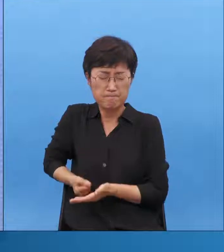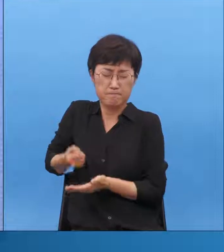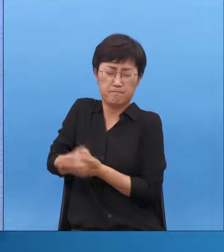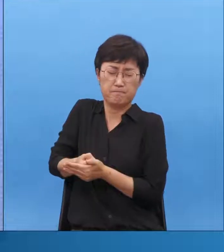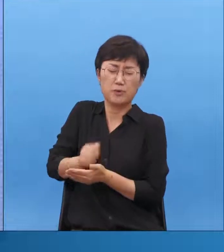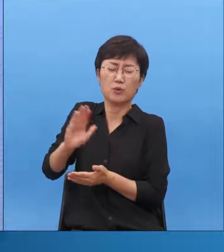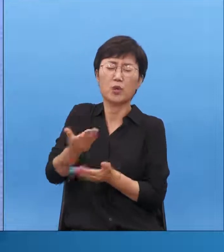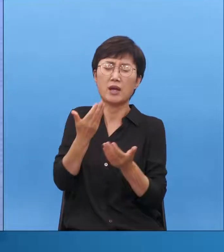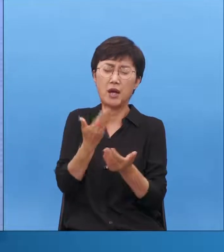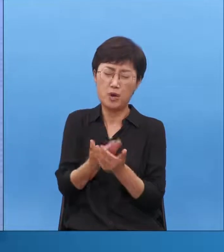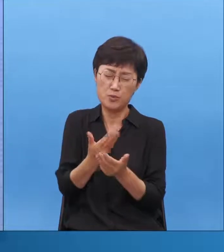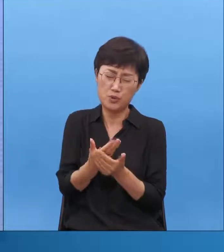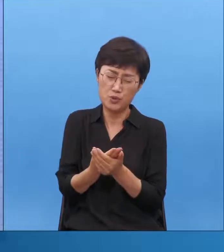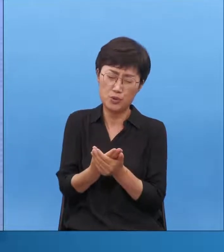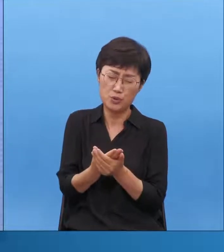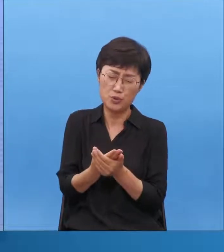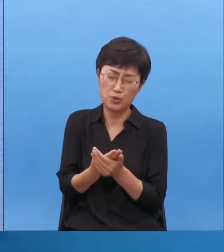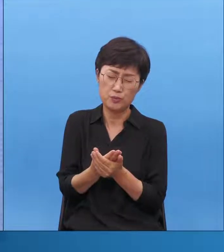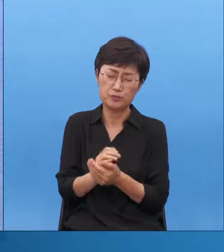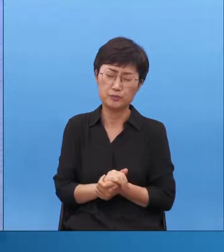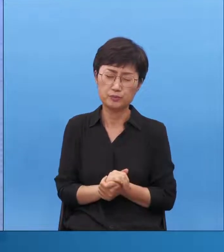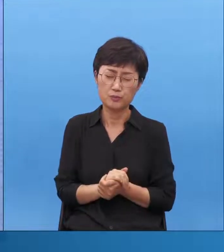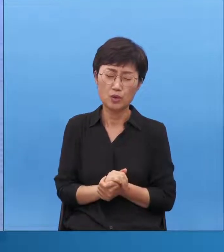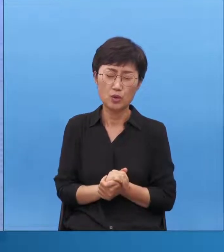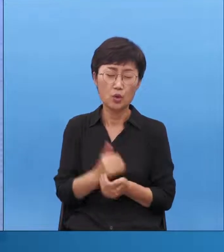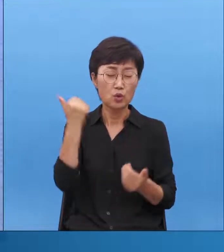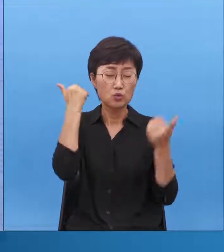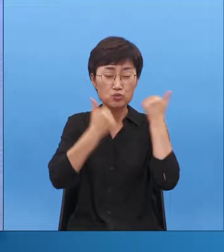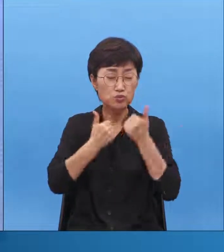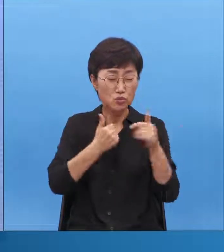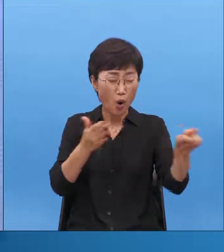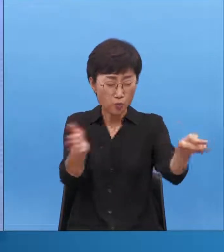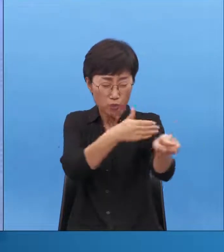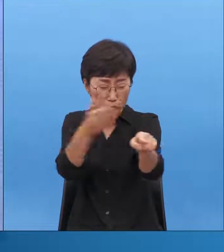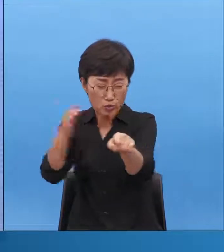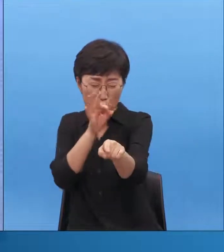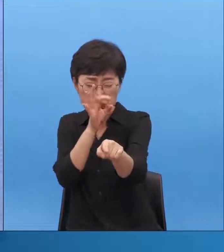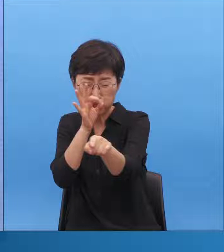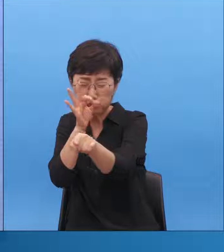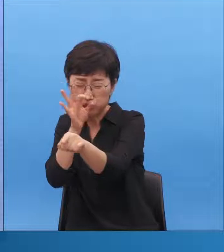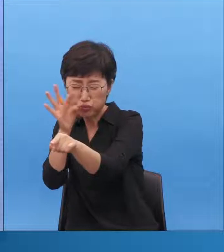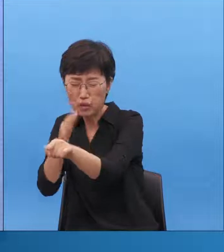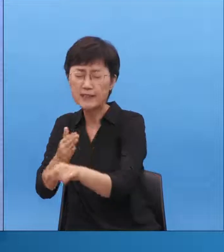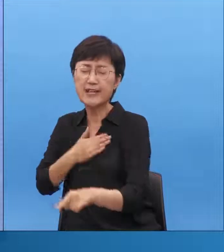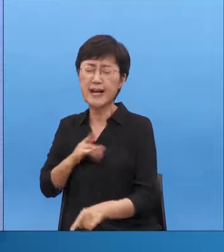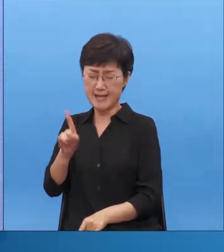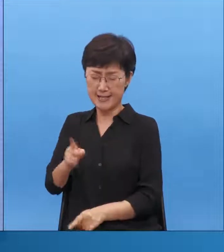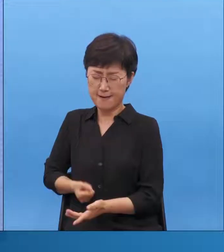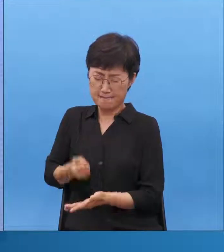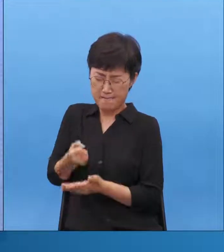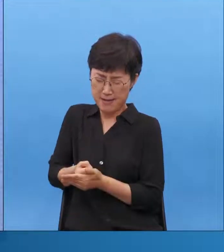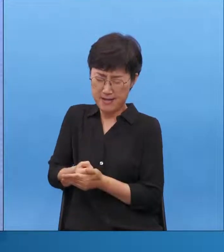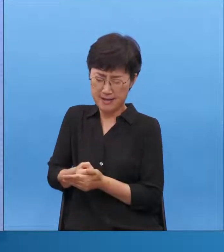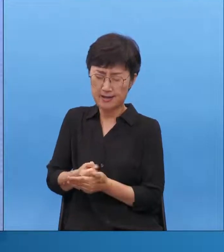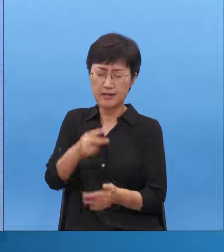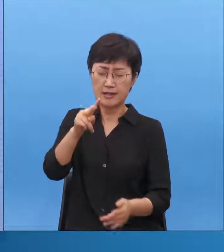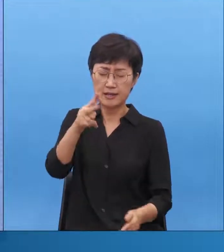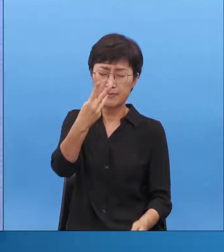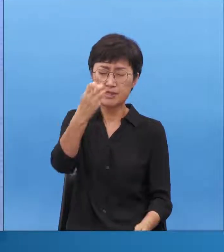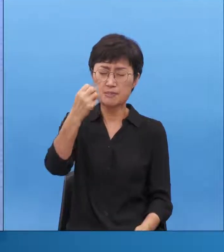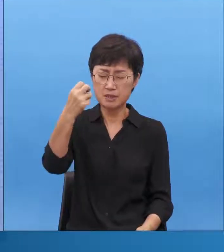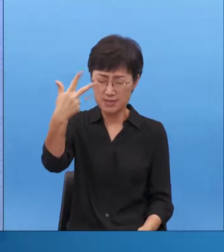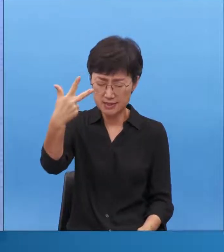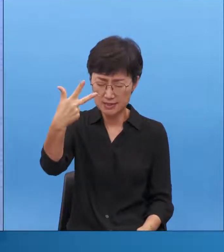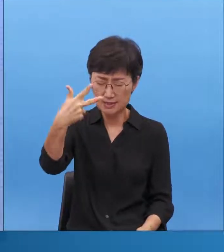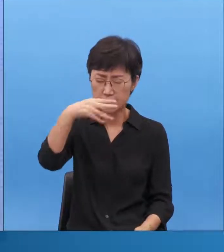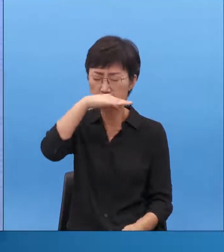will last for eternity. 누구도 할 수 없는 것, 아무것도 할 수 없는 것을 정말 237 치유 서밋으로